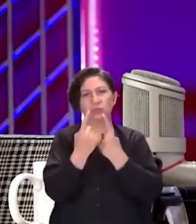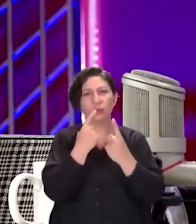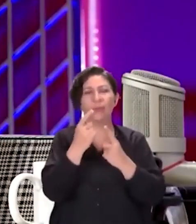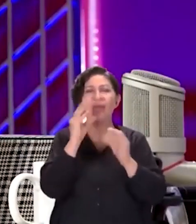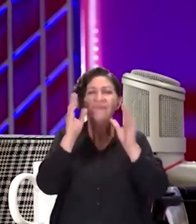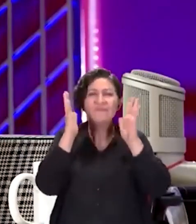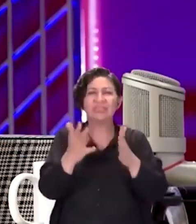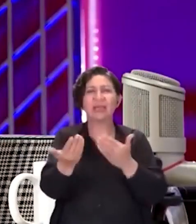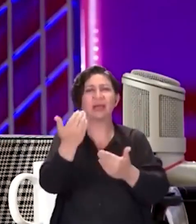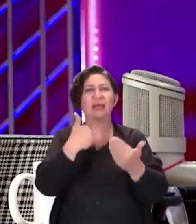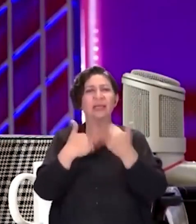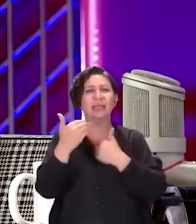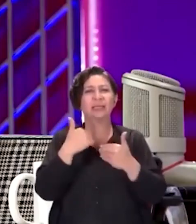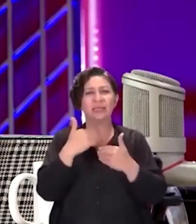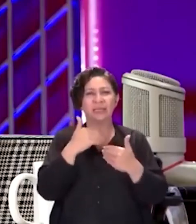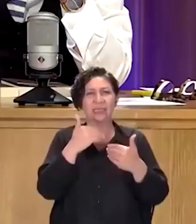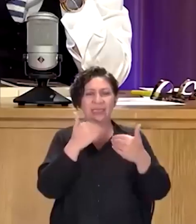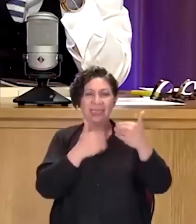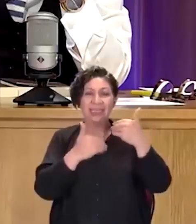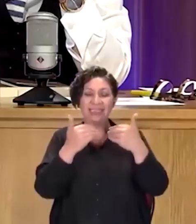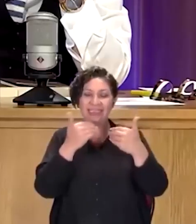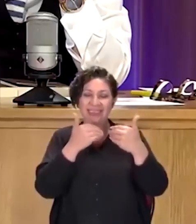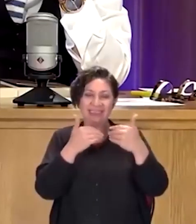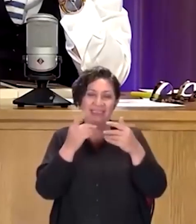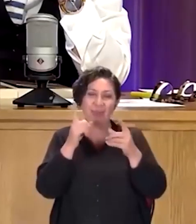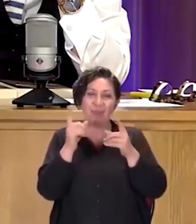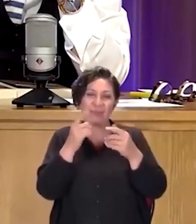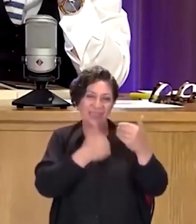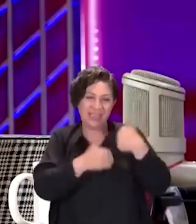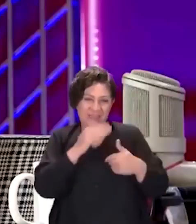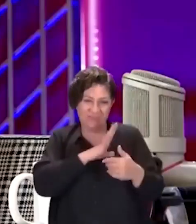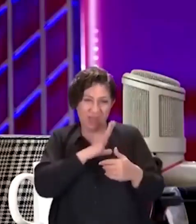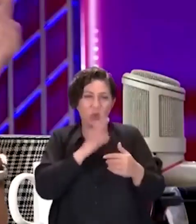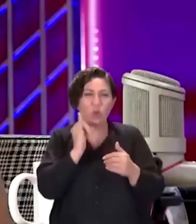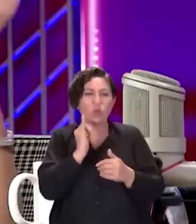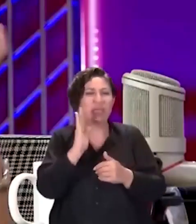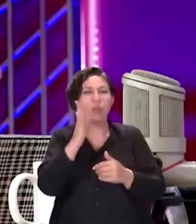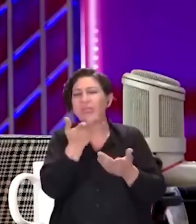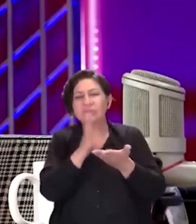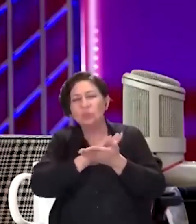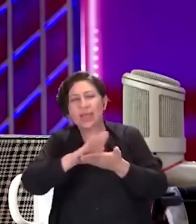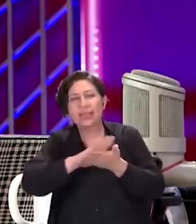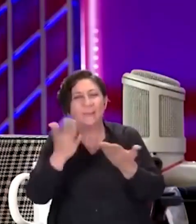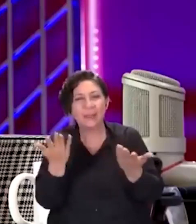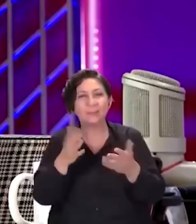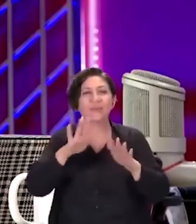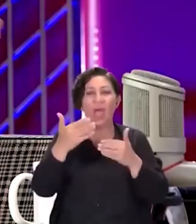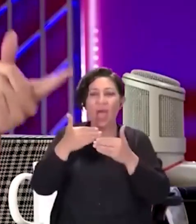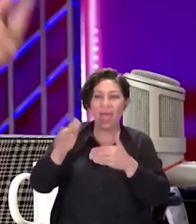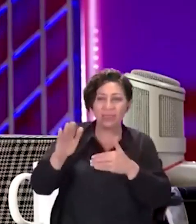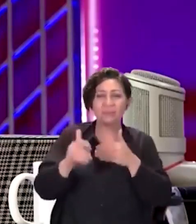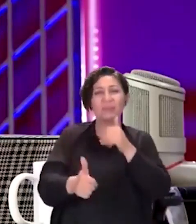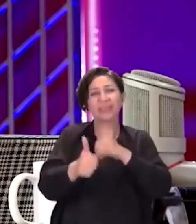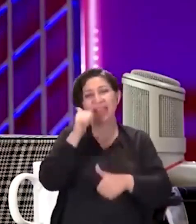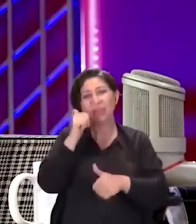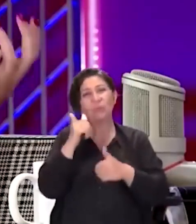çok rağbet gören çalışmamız ilişki şifalandırması. Bir ilişkim var, kötü gidiyor. Bunu nasıl dönüştürebilirim? Veya ayrıldım,